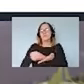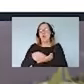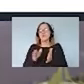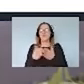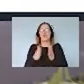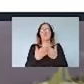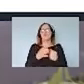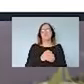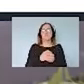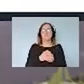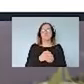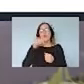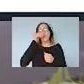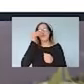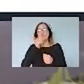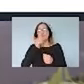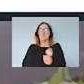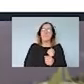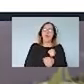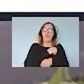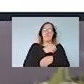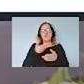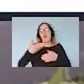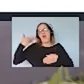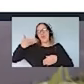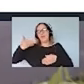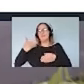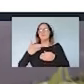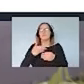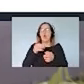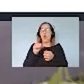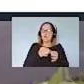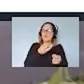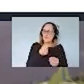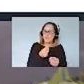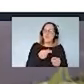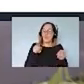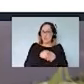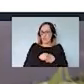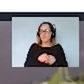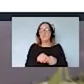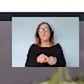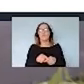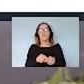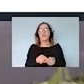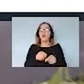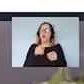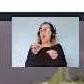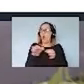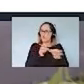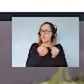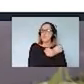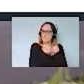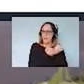podręcznik, a uczelnie, biblioteki akademickie oszczędzają pieniądze też, czy oszczędzają papier, bo ten podręcznik